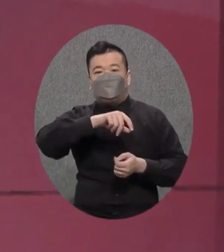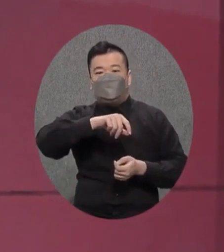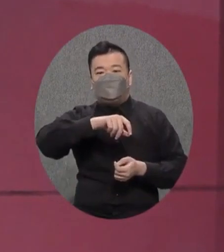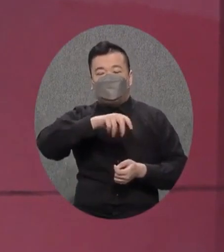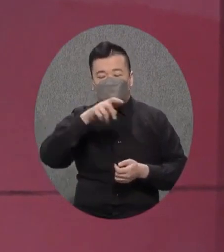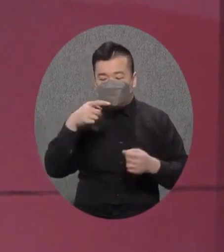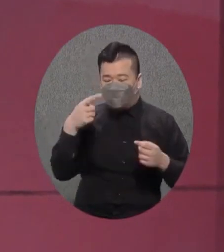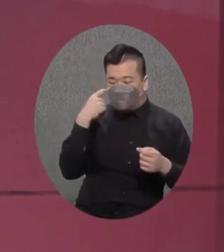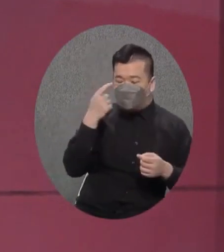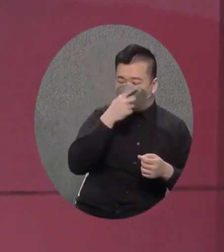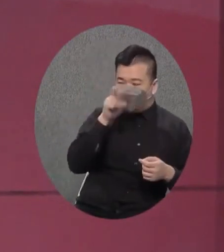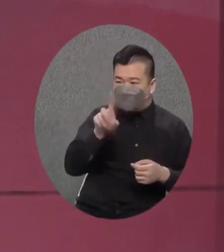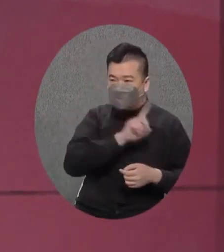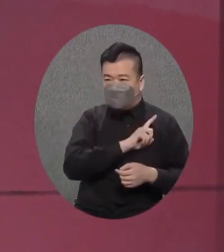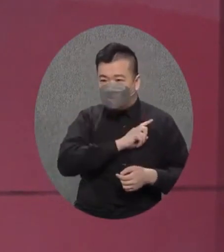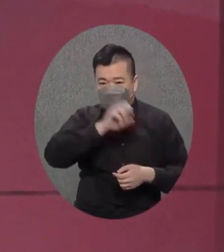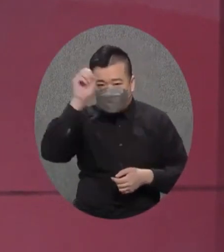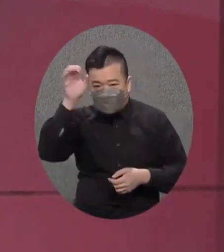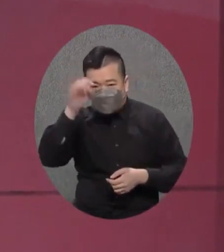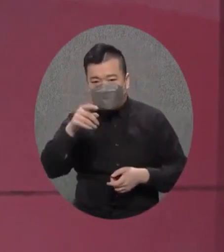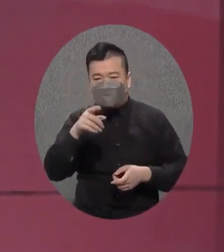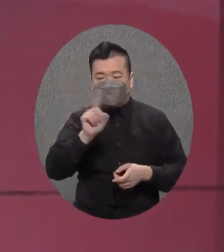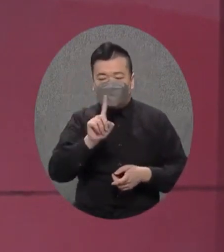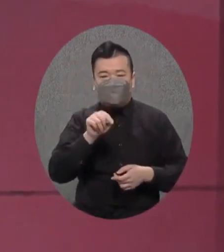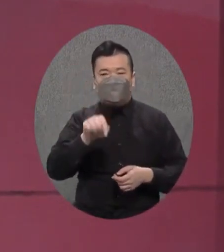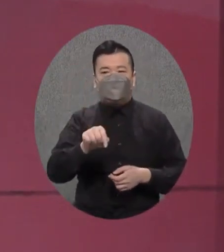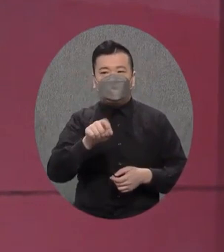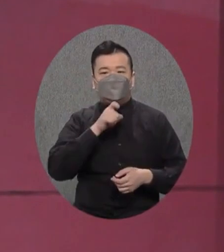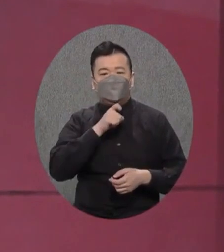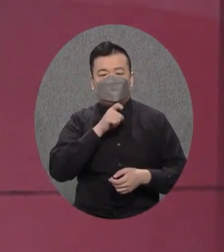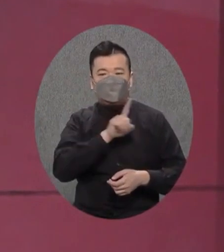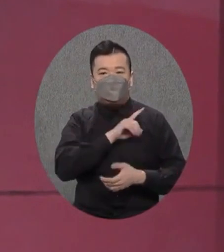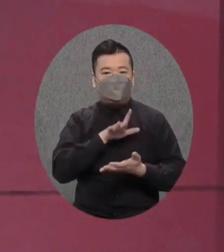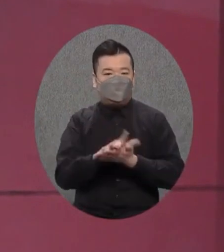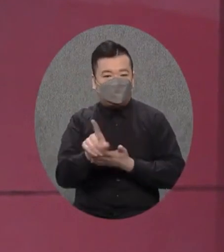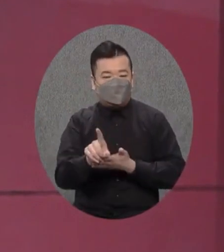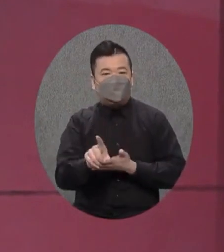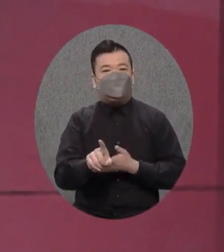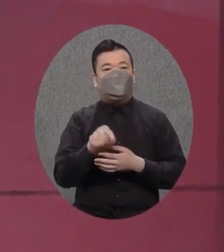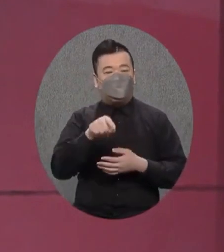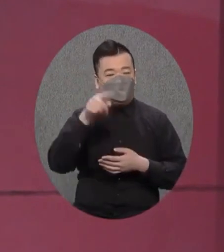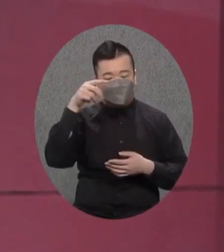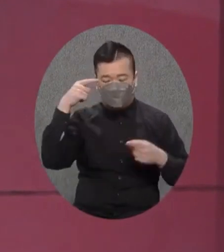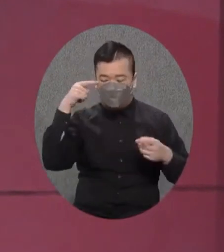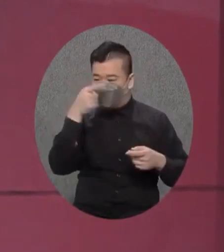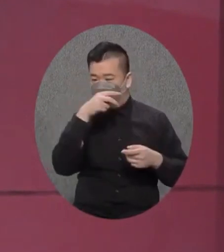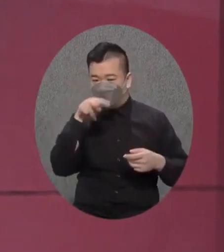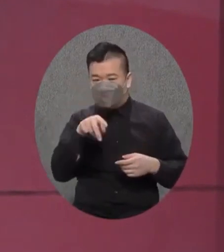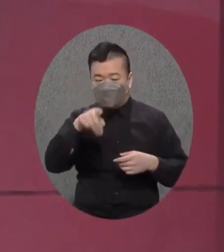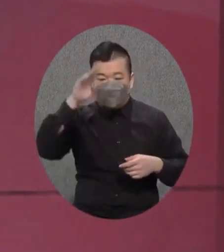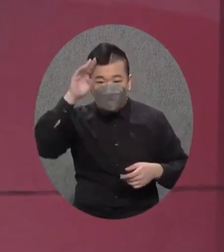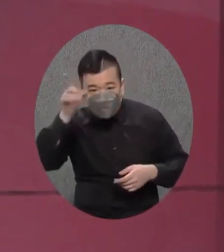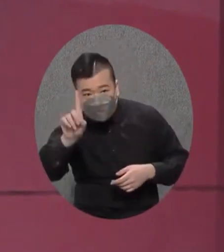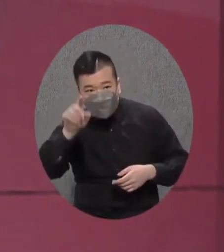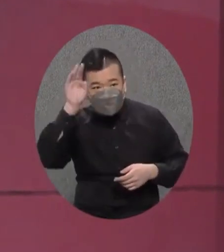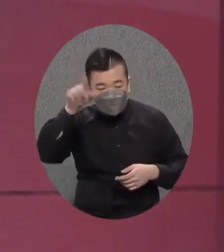佢哋去睇自己嘅創作，睇自己嘅職涯嘅時候，會有一個專業嘅睇法喺度，而佢哋希望喺呢個地